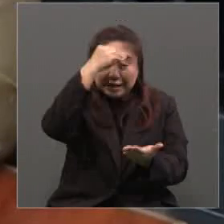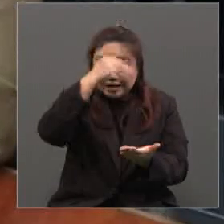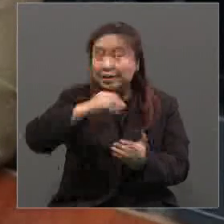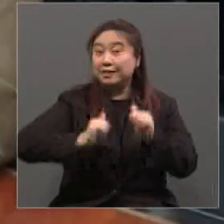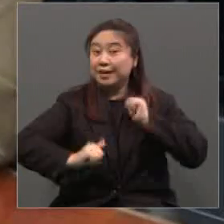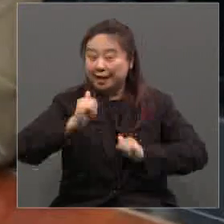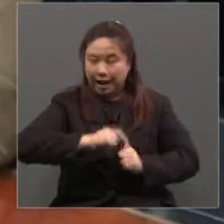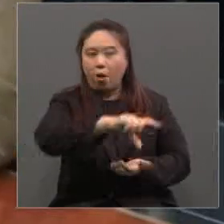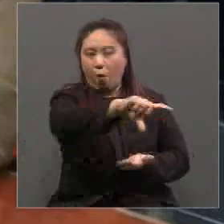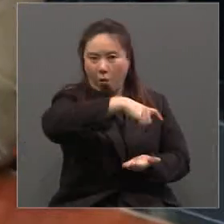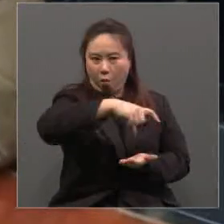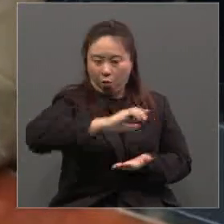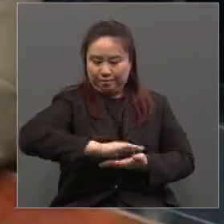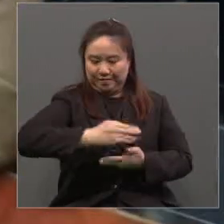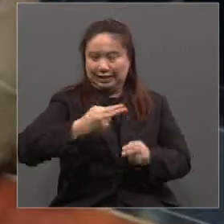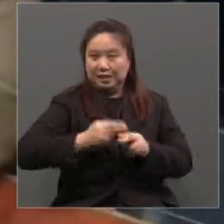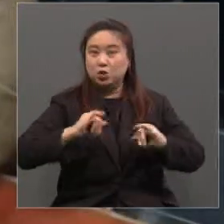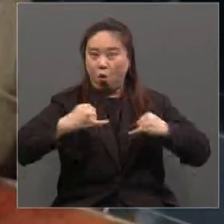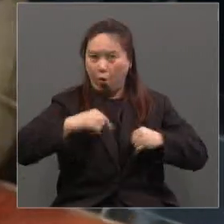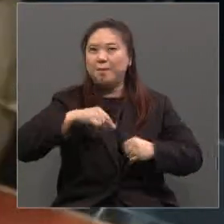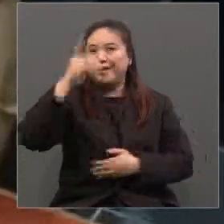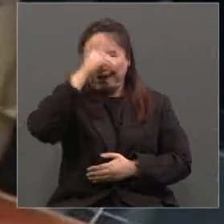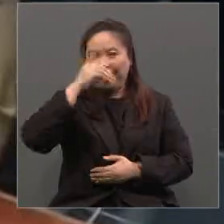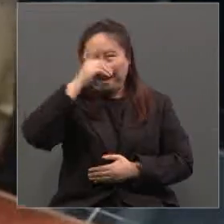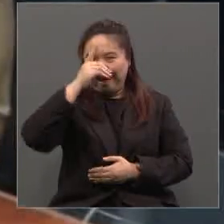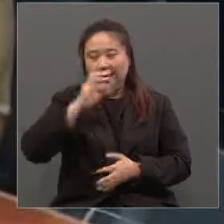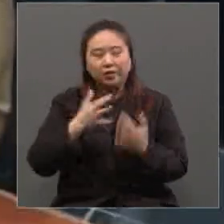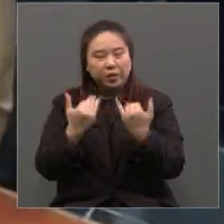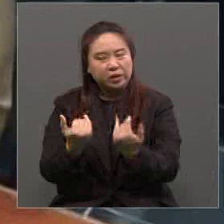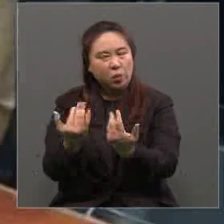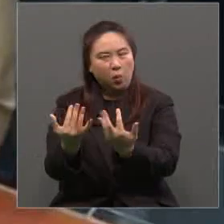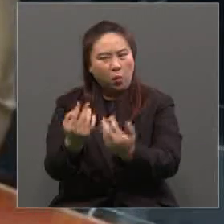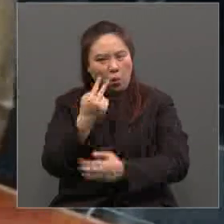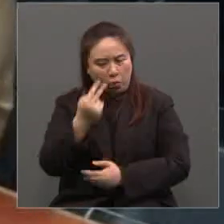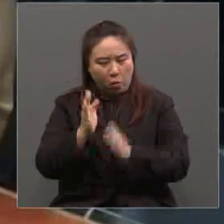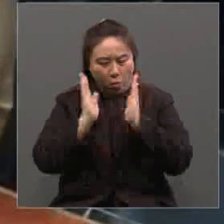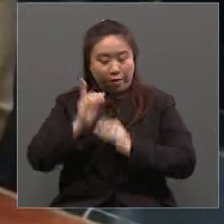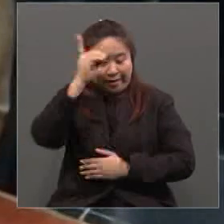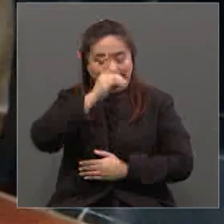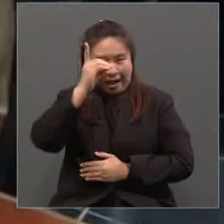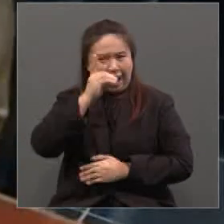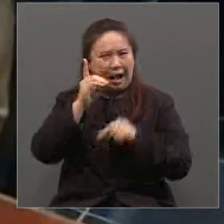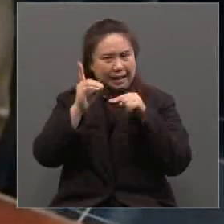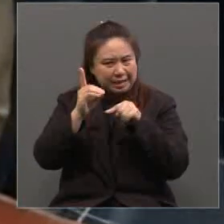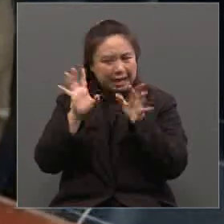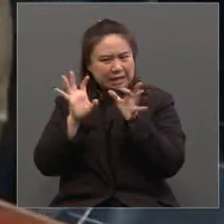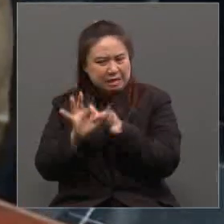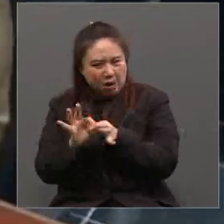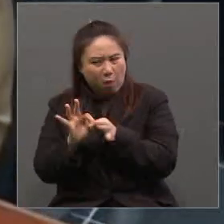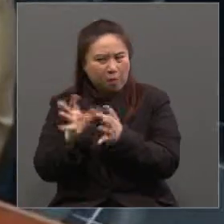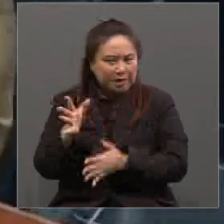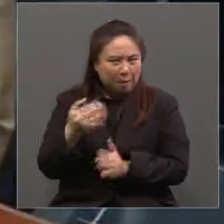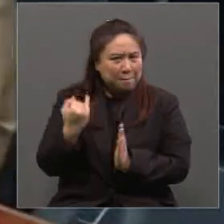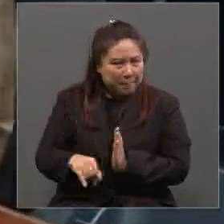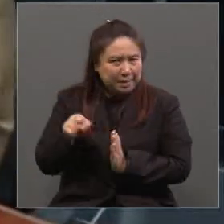การแสดงด้วยเพราะฉะนั้นตอนนี้เนี่ยตำรวจก็เลยอยู่ระหว่างการสืบสวนสอบสวนว่าตัวนักแสดงคนนี้มีส่วนเกี่ยวข้องกับการกระ